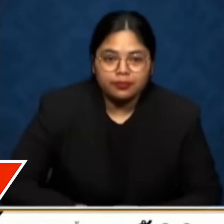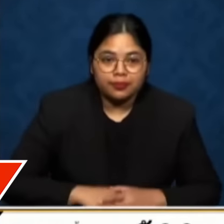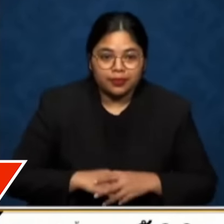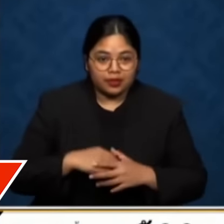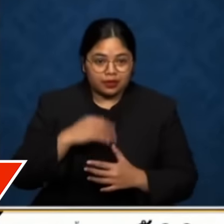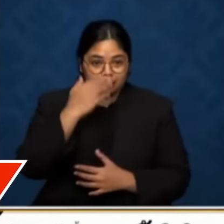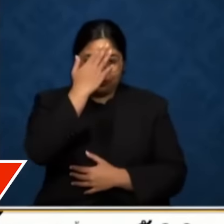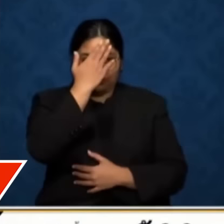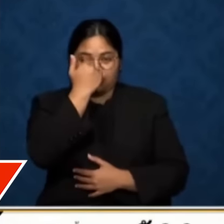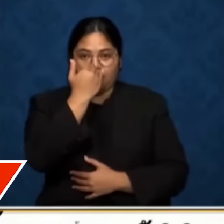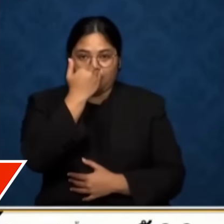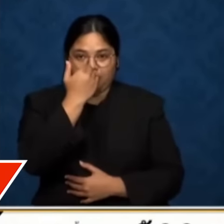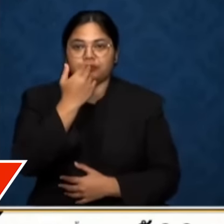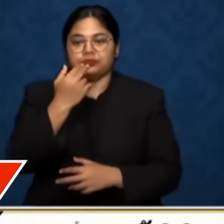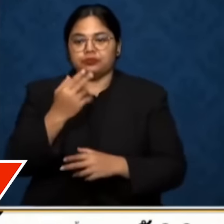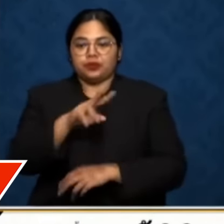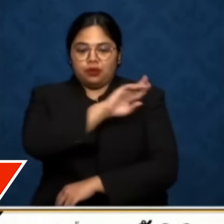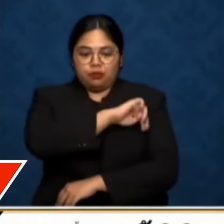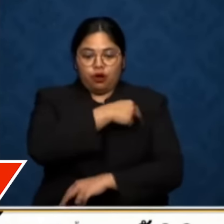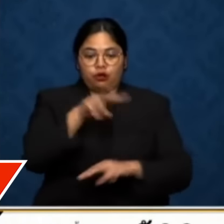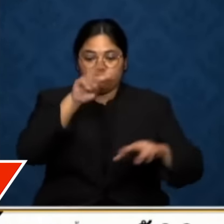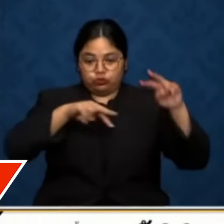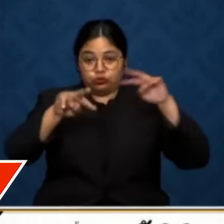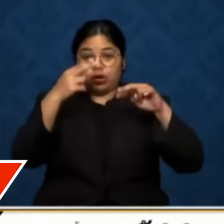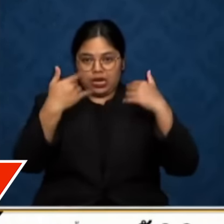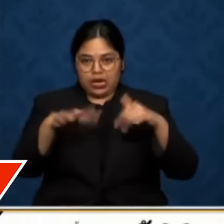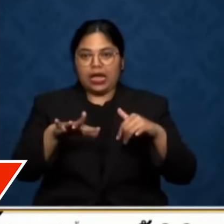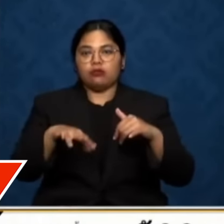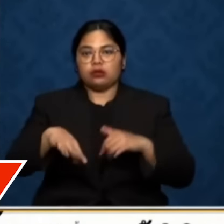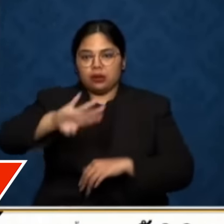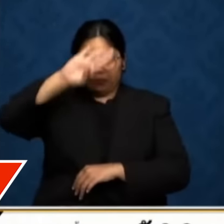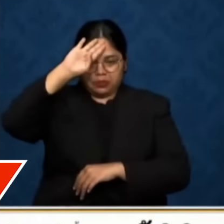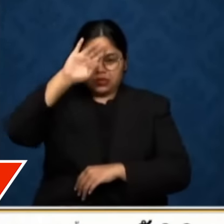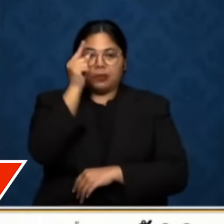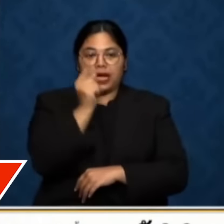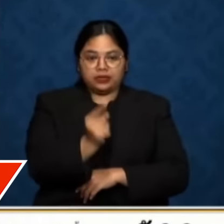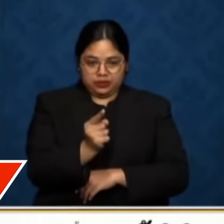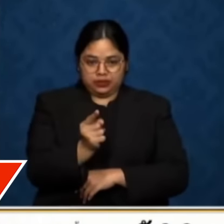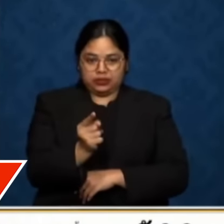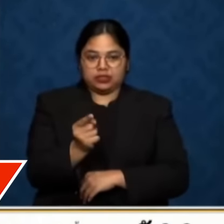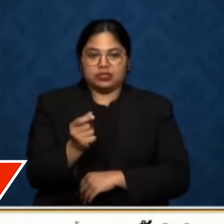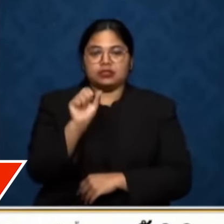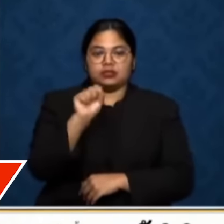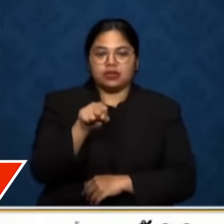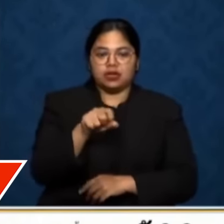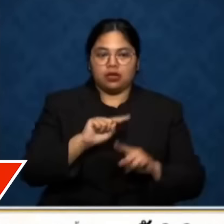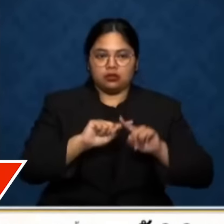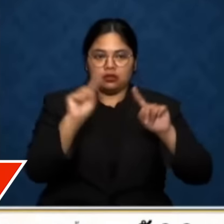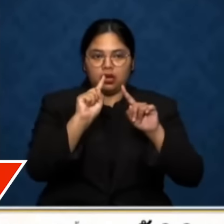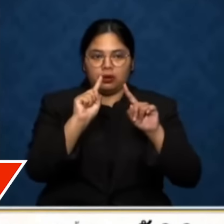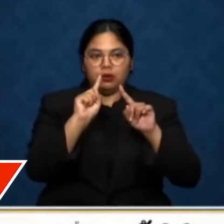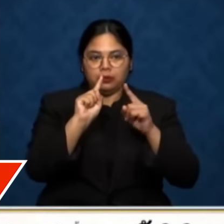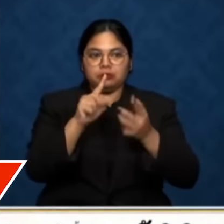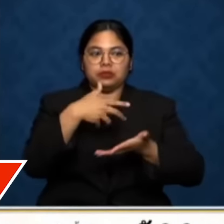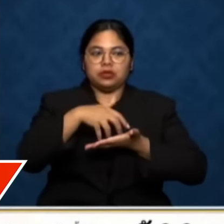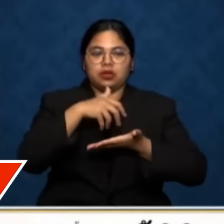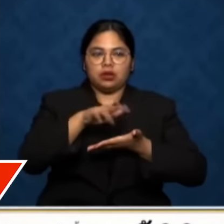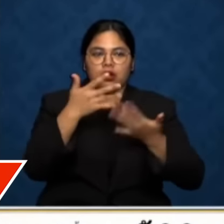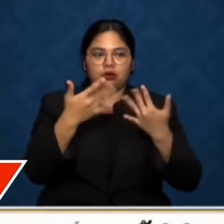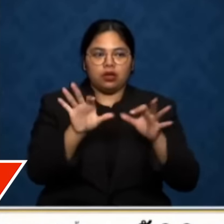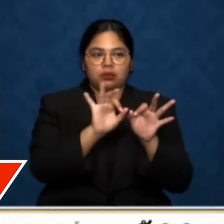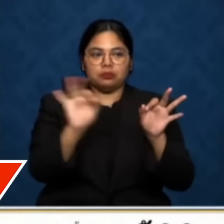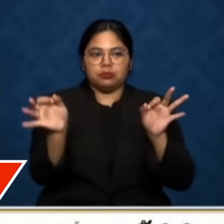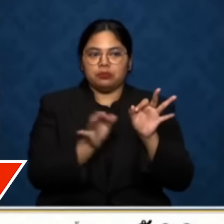ลยผู้ป่วยป่วยจริงๆแล้วคุณหมอประกอบวิชาชีพอย่างถูกต้องแต่พอฟังแล้วทำไมมันเนื้อความมันถึงไม่สละสลว